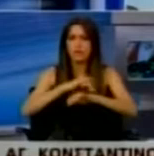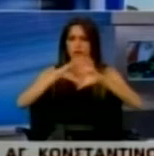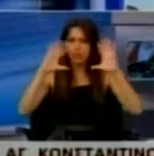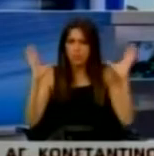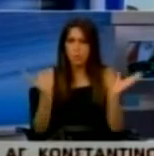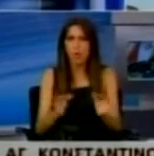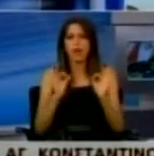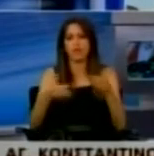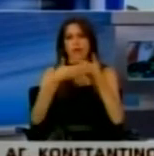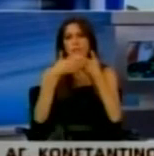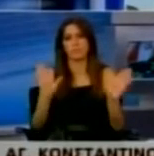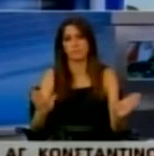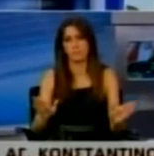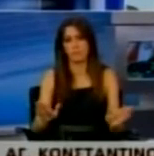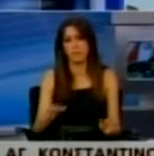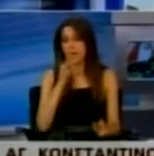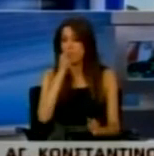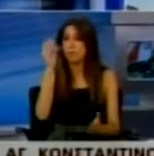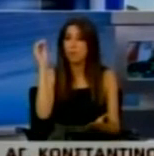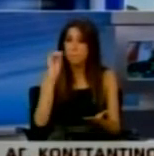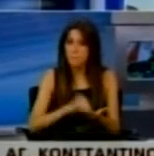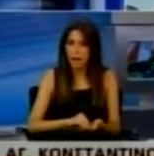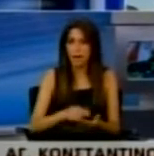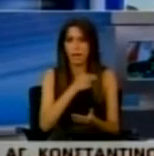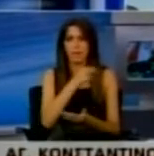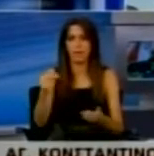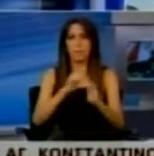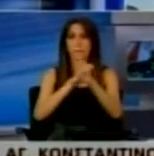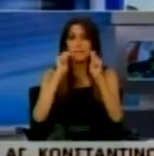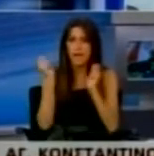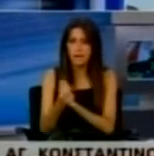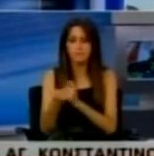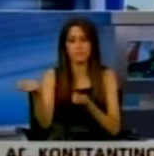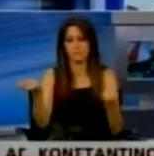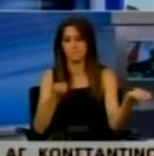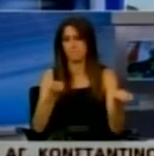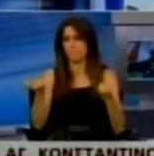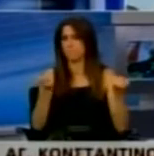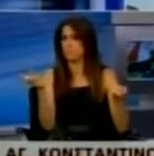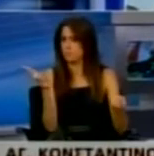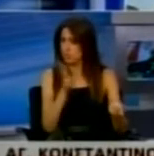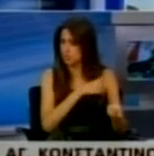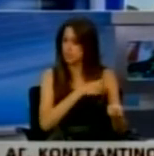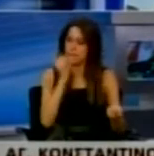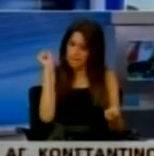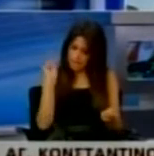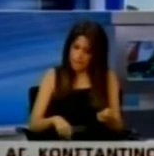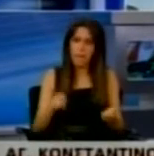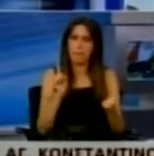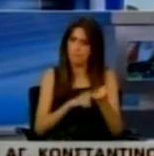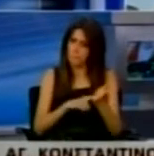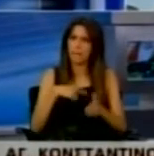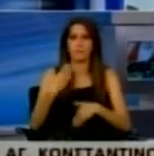των μεταρρυθμίσεων, των αναδιαρθρώσεων, του εξορθολογισμού είναι μεγέθη τα οποία πρέπει να προωθηθούν και πρέπει